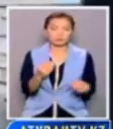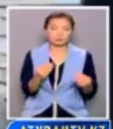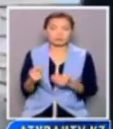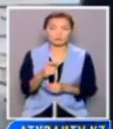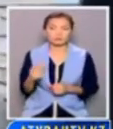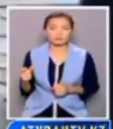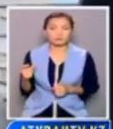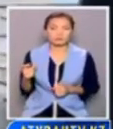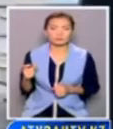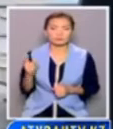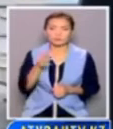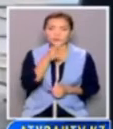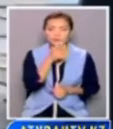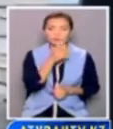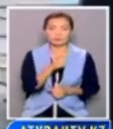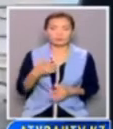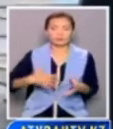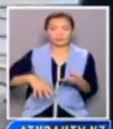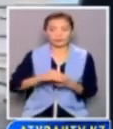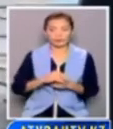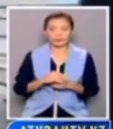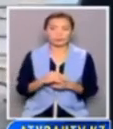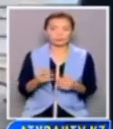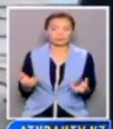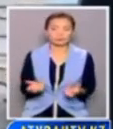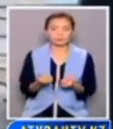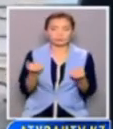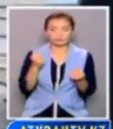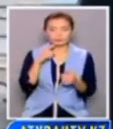сол заманда жасаған азаматтар аманат еткен